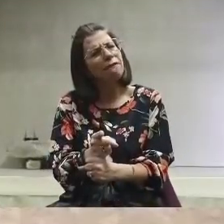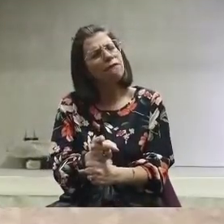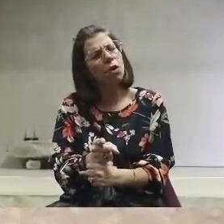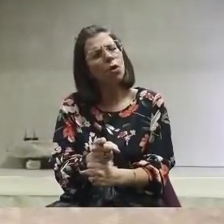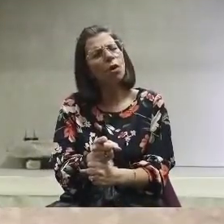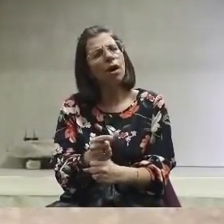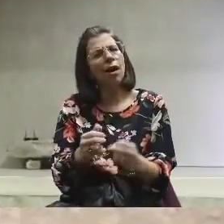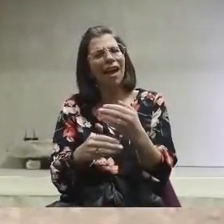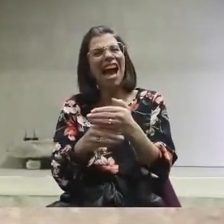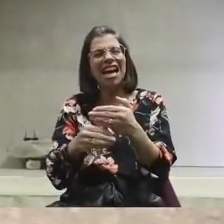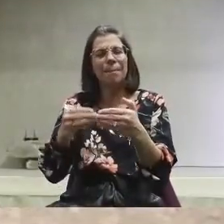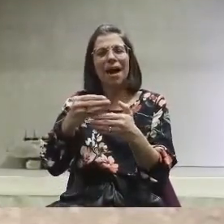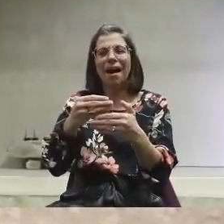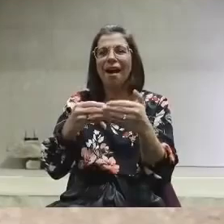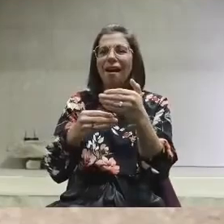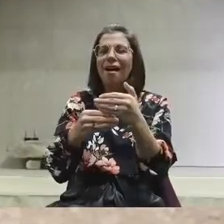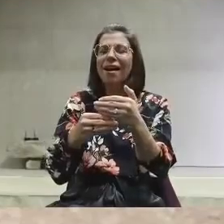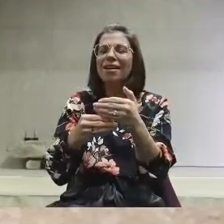justice divine.